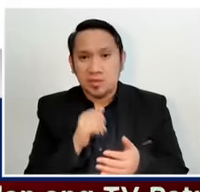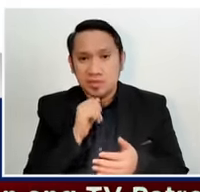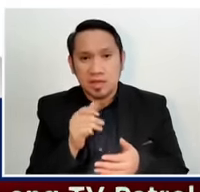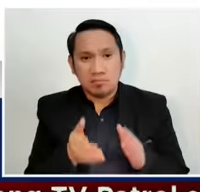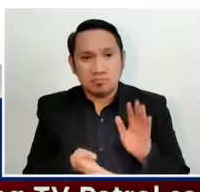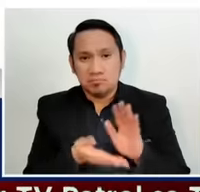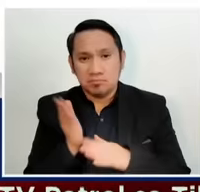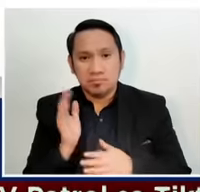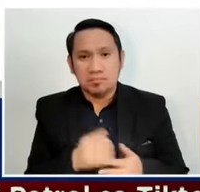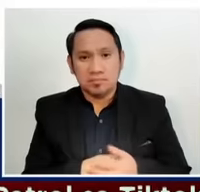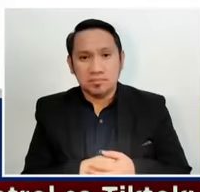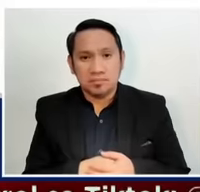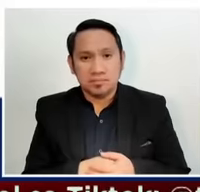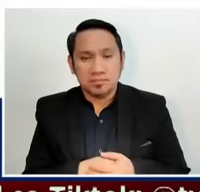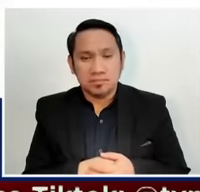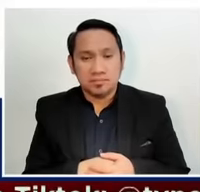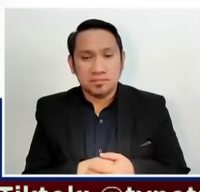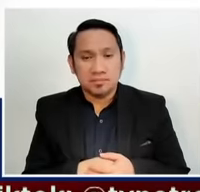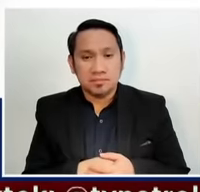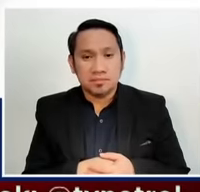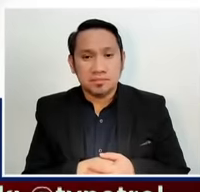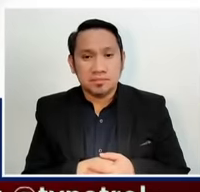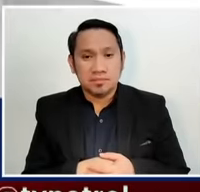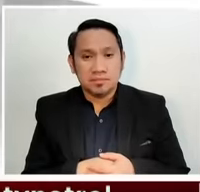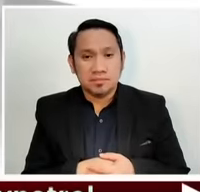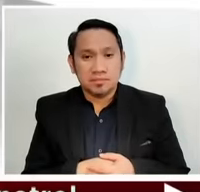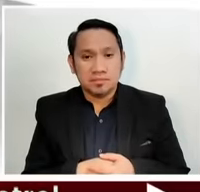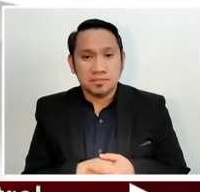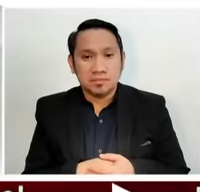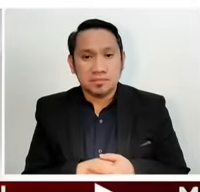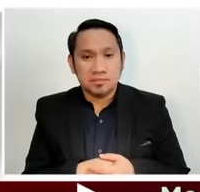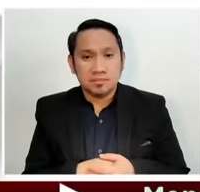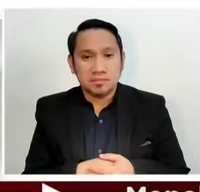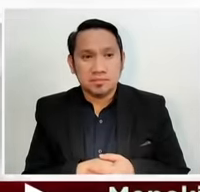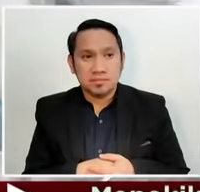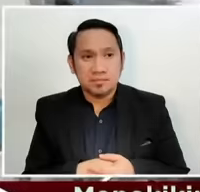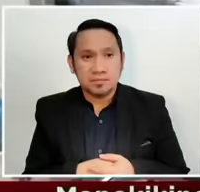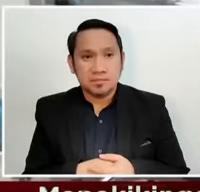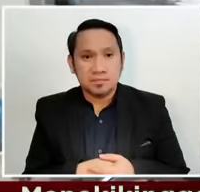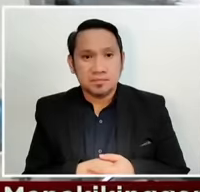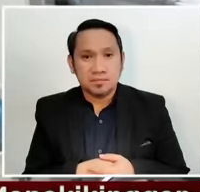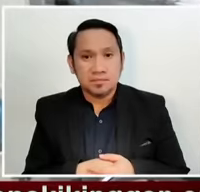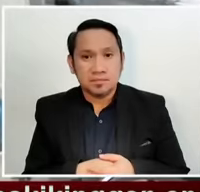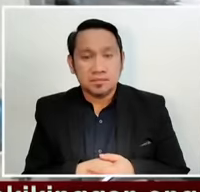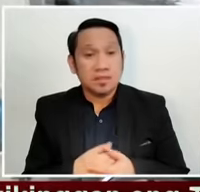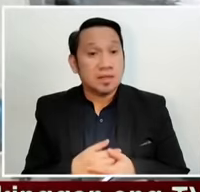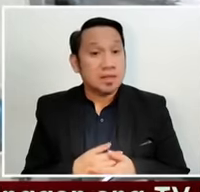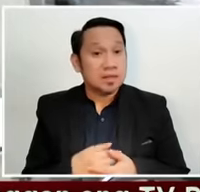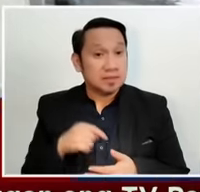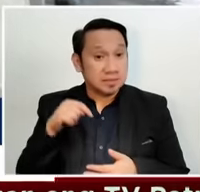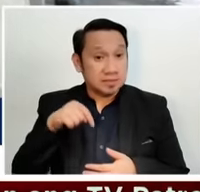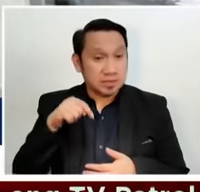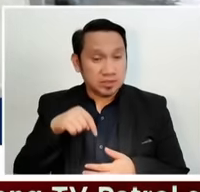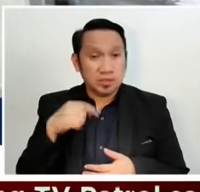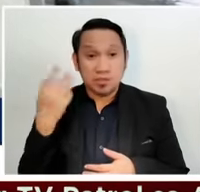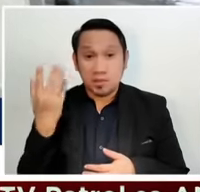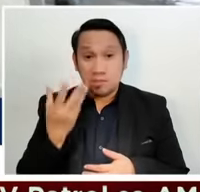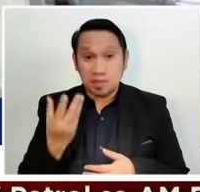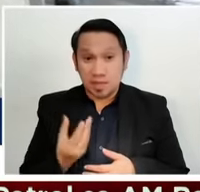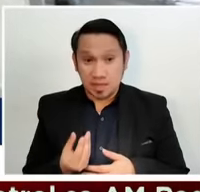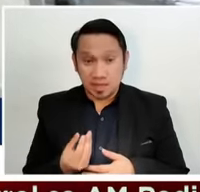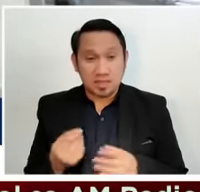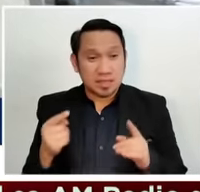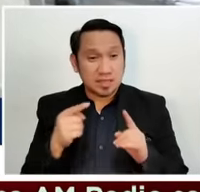iditing. Bernadette, dito sa Batangas Port, hanggang